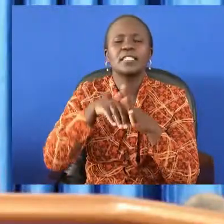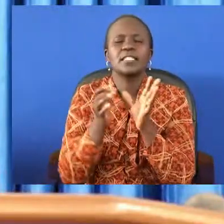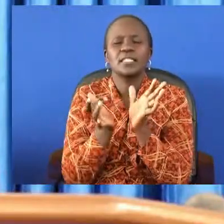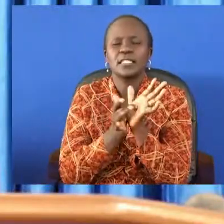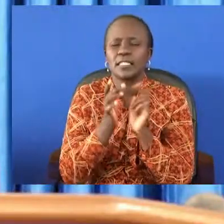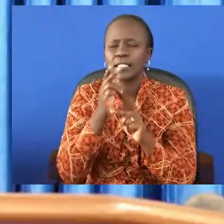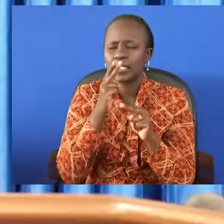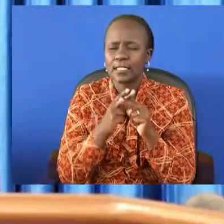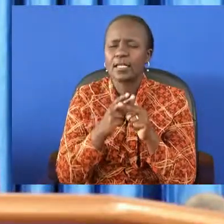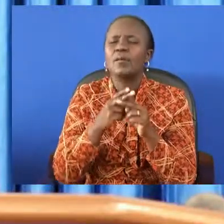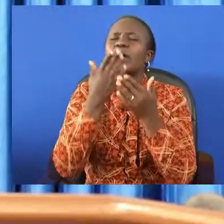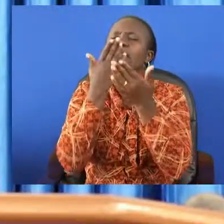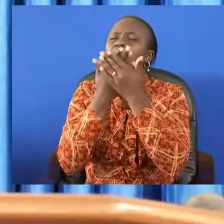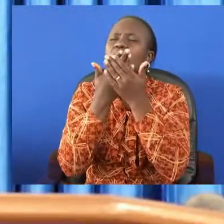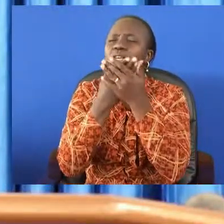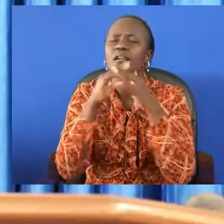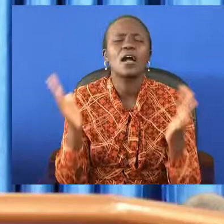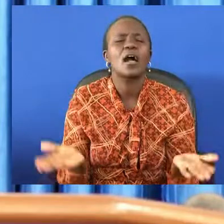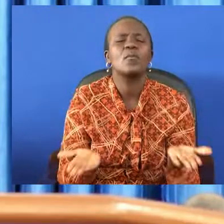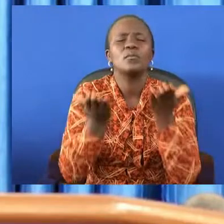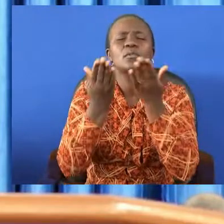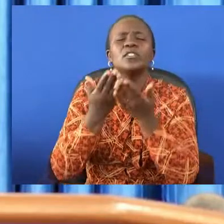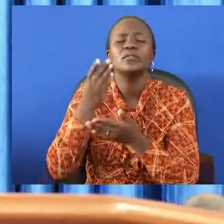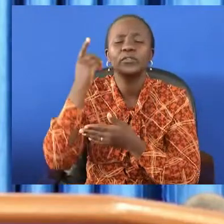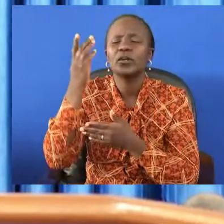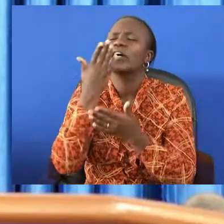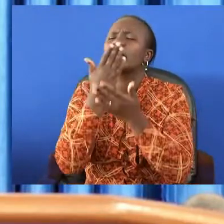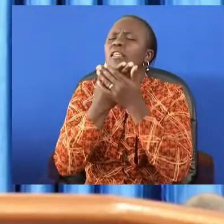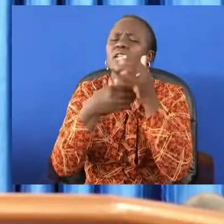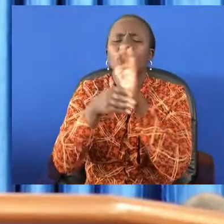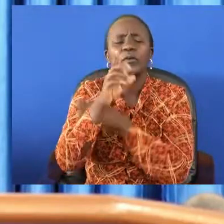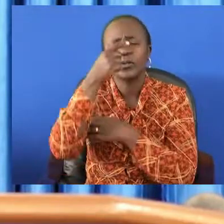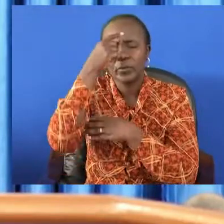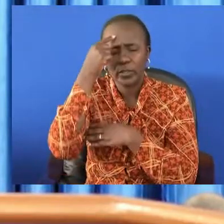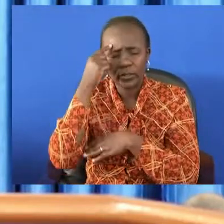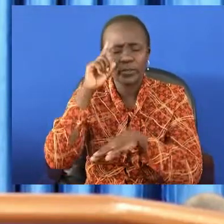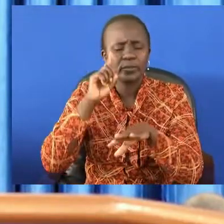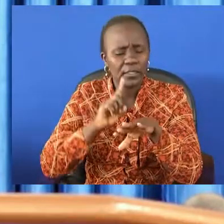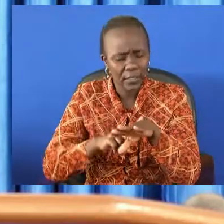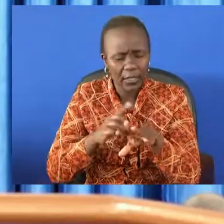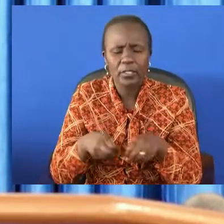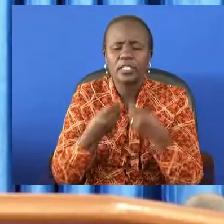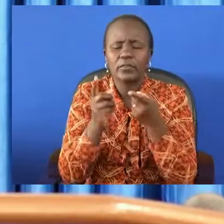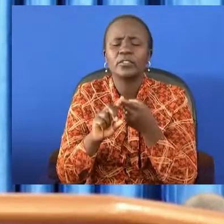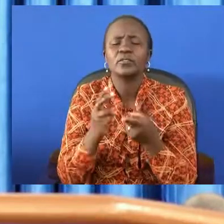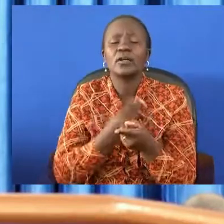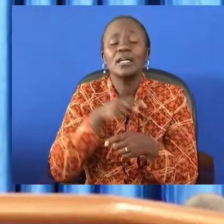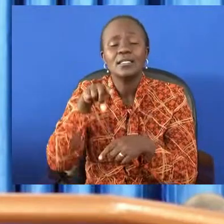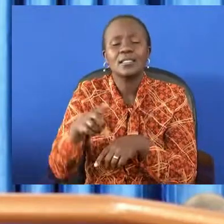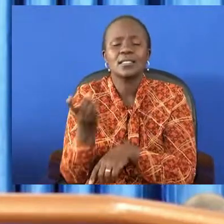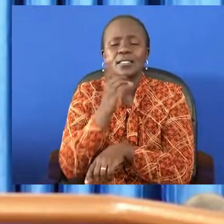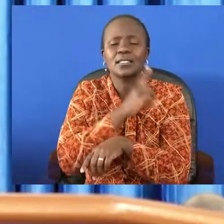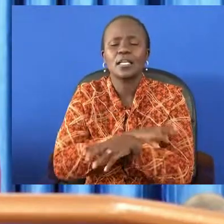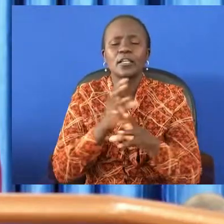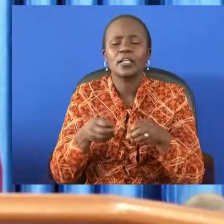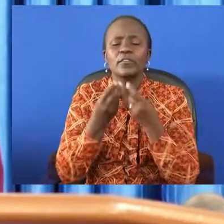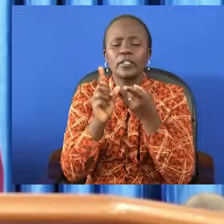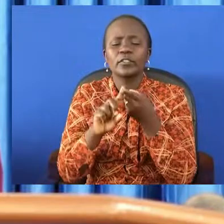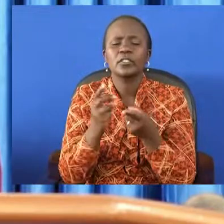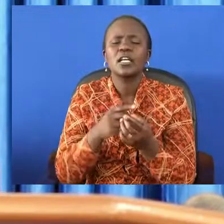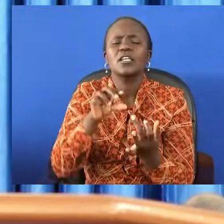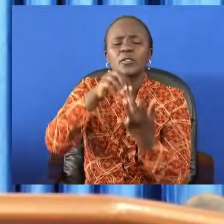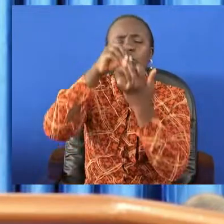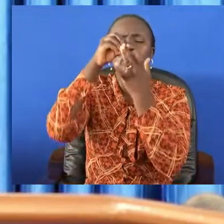la Yesu Kristo ninakushukuru na kuinua. Asante Jehova kwa sababu ya nafasi hii, siku ya leo ambao umetupatia, siku